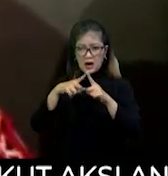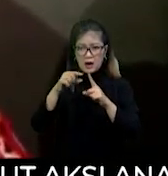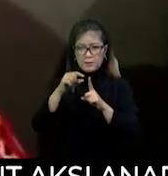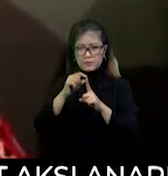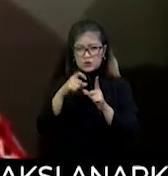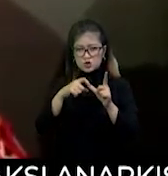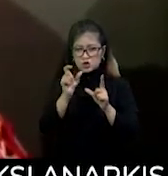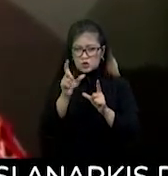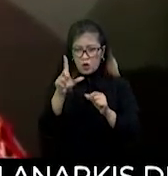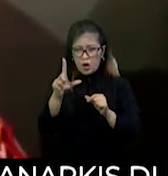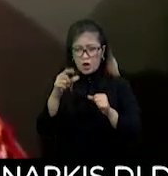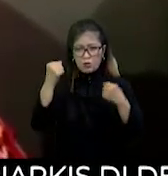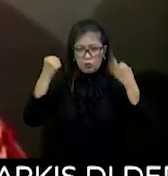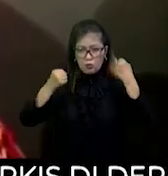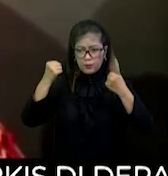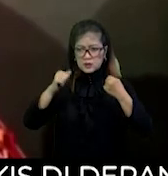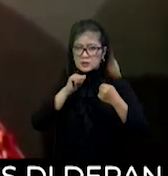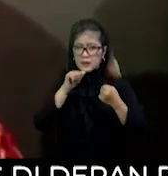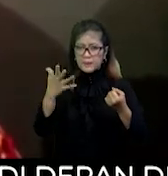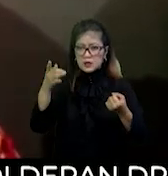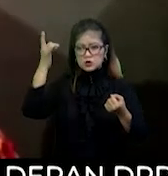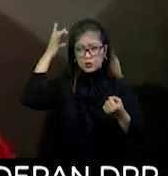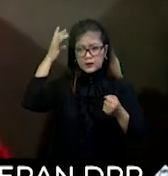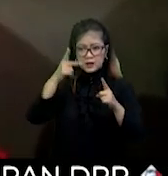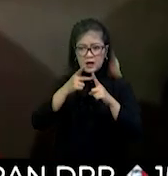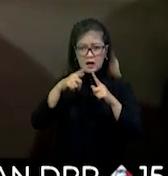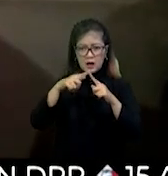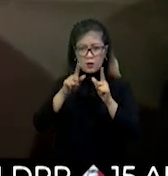yang dikerek oleh Haji Warsini,